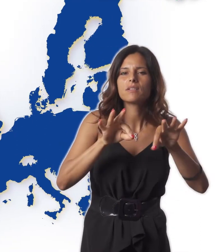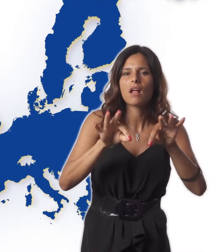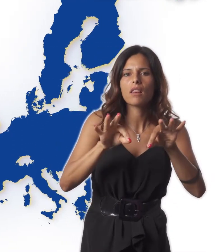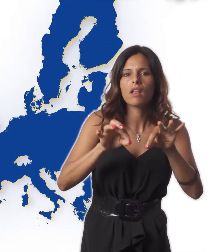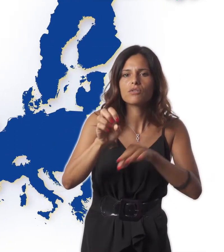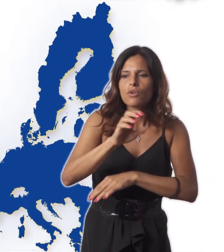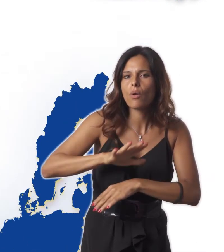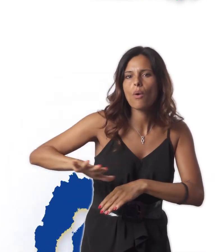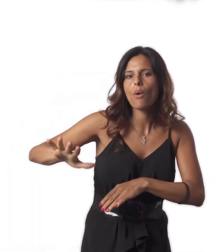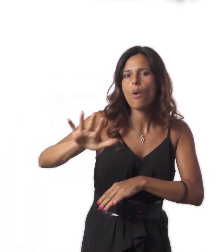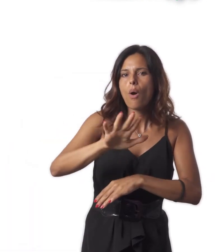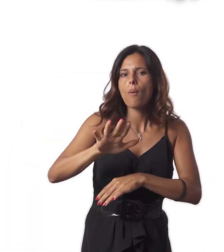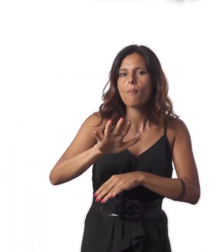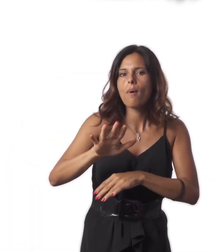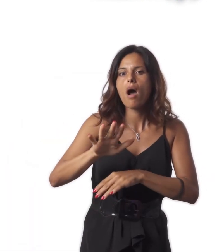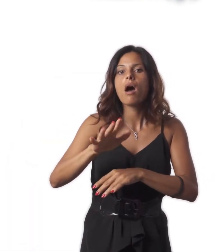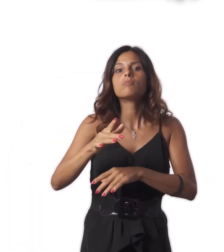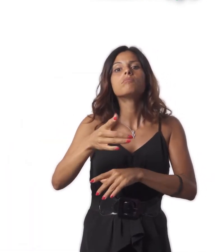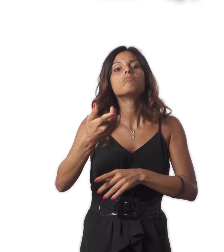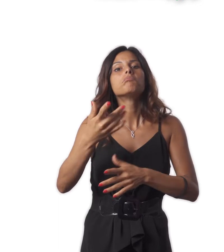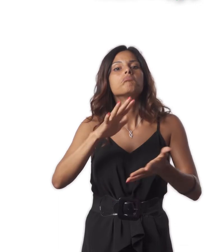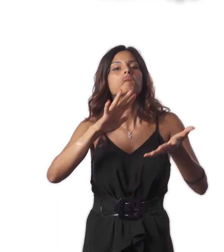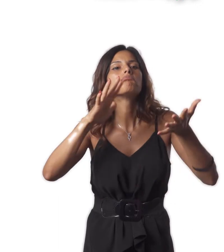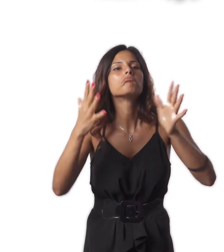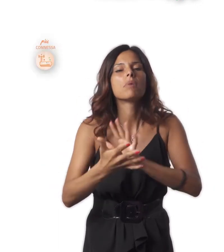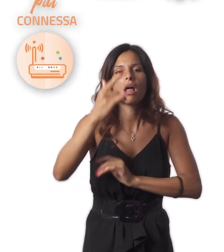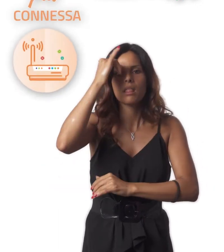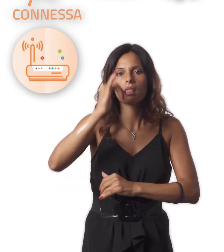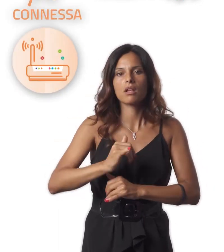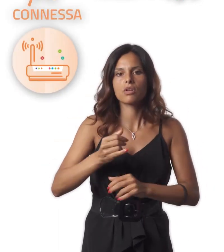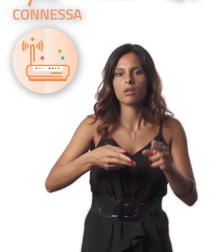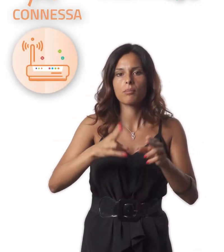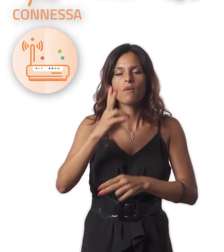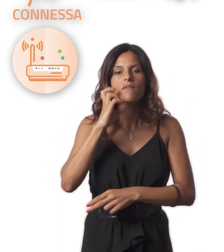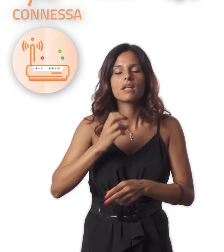degli obiettivi strategici dell'Europa, per diventare più intelligente, più